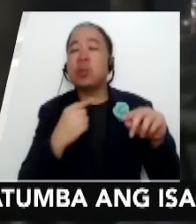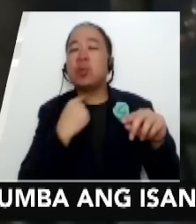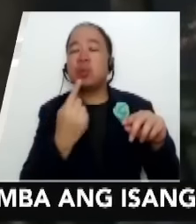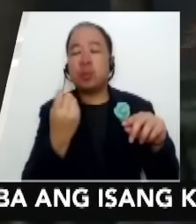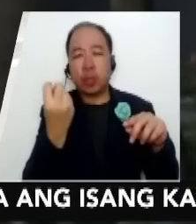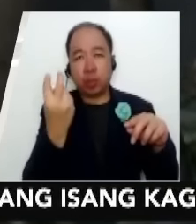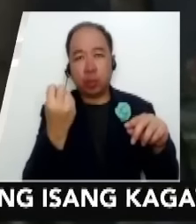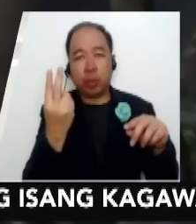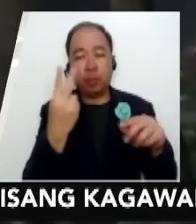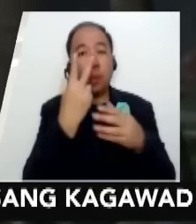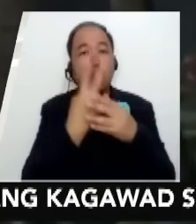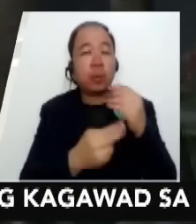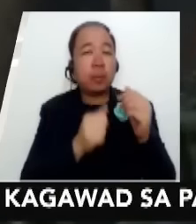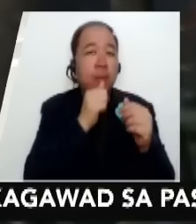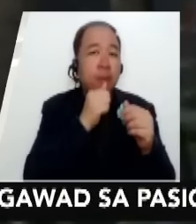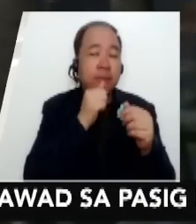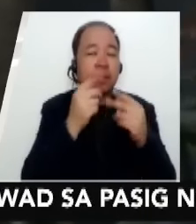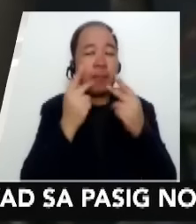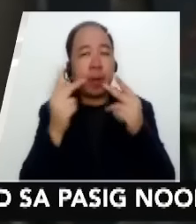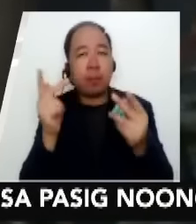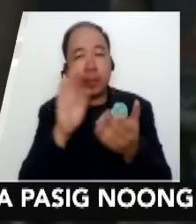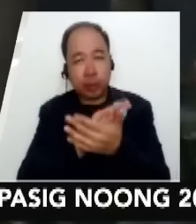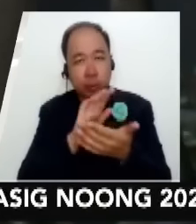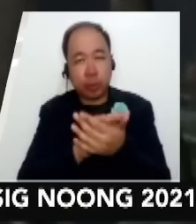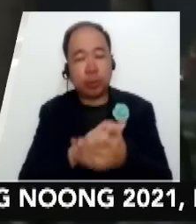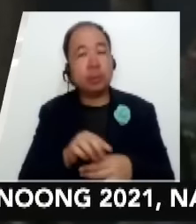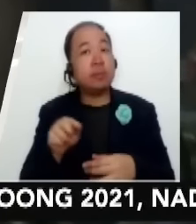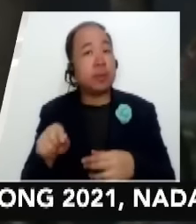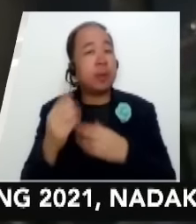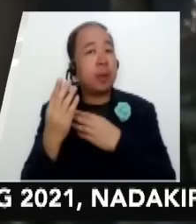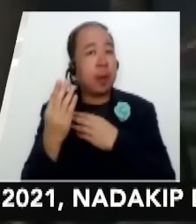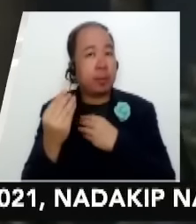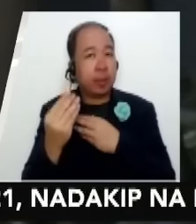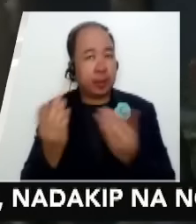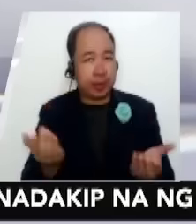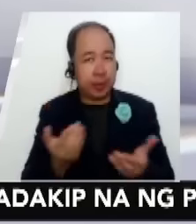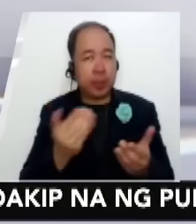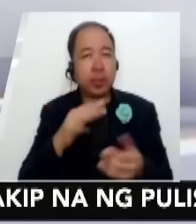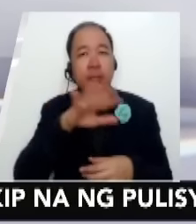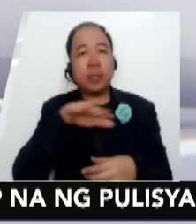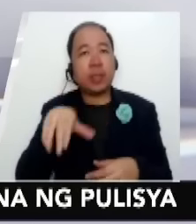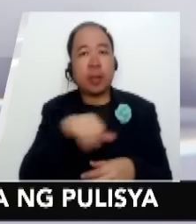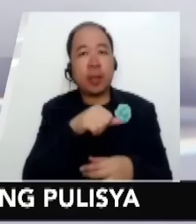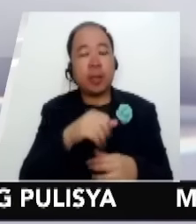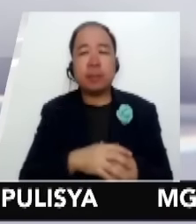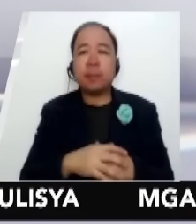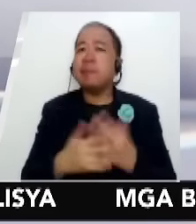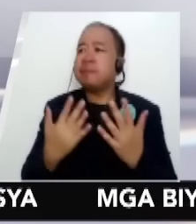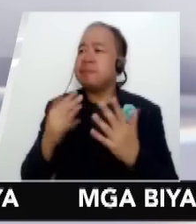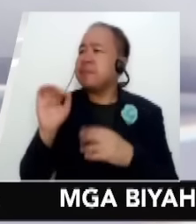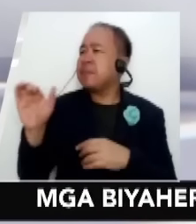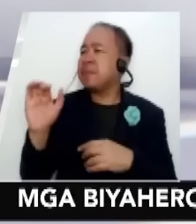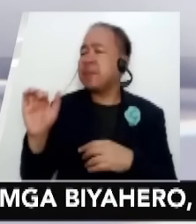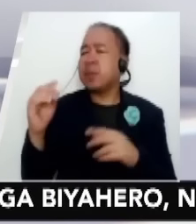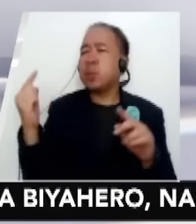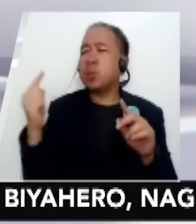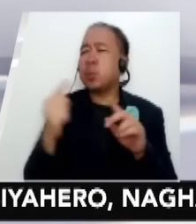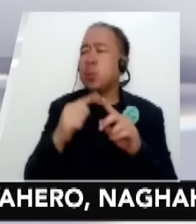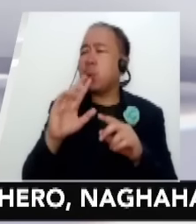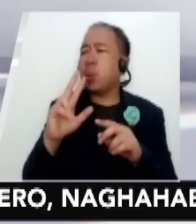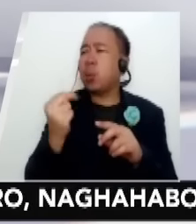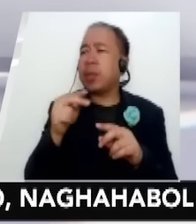and private schools po yan. Yan munang latest mula rito sa Gonzaga, Cagayan. Balik sa iyo, Vicky. Jonathan, hanggang kailan na lang kaya ang